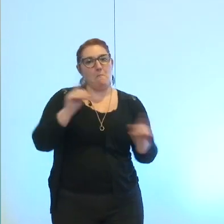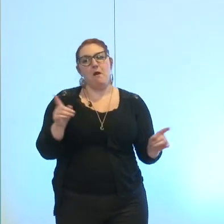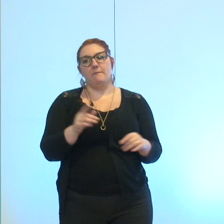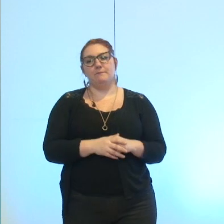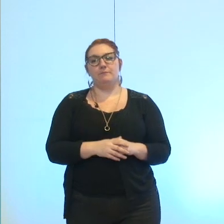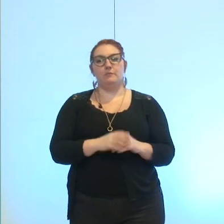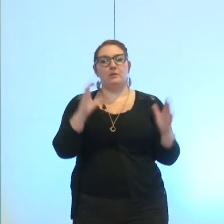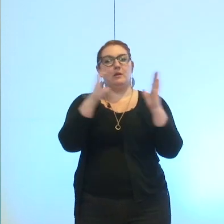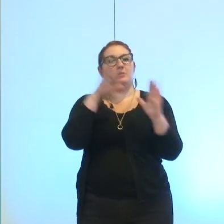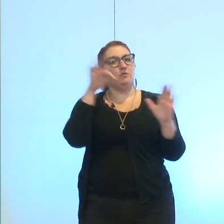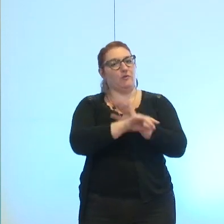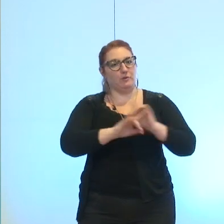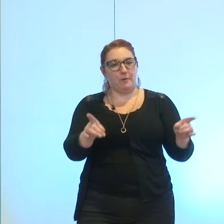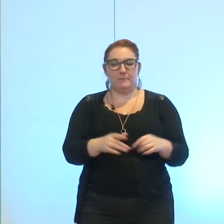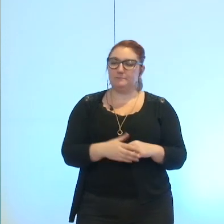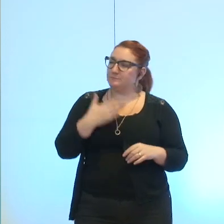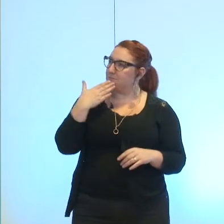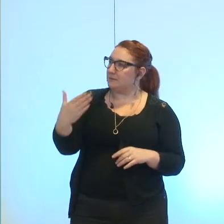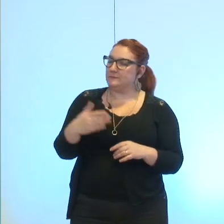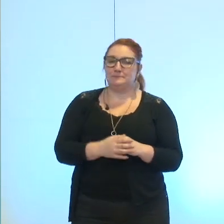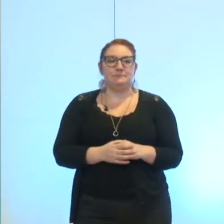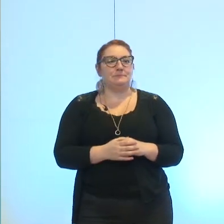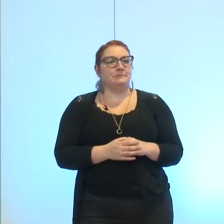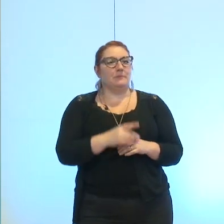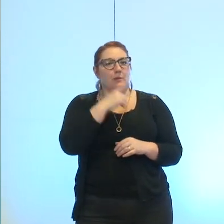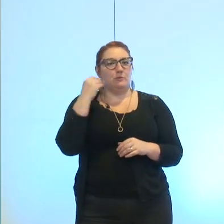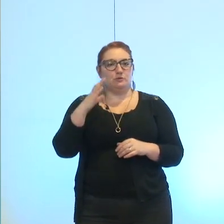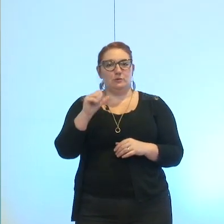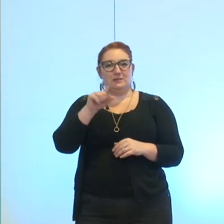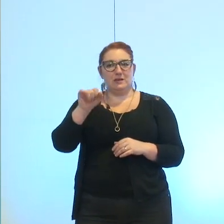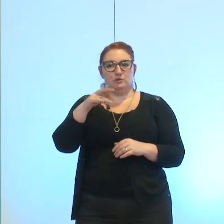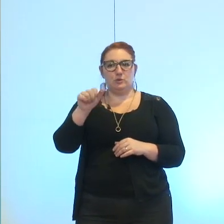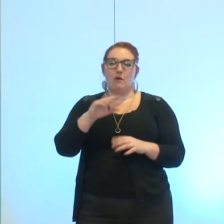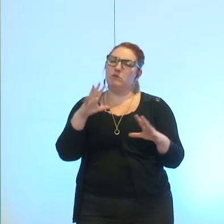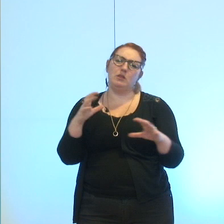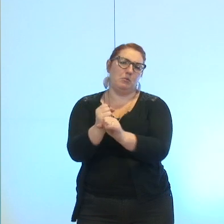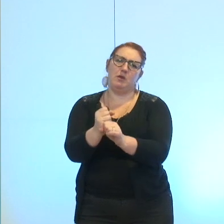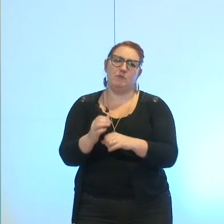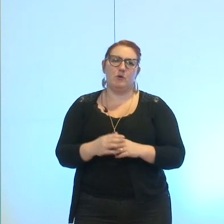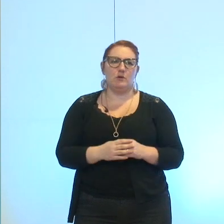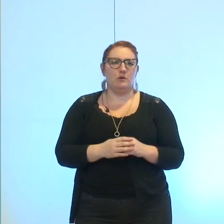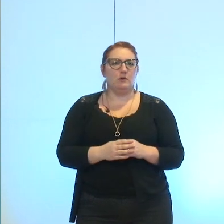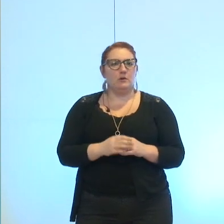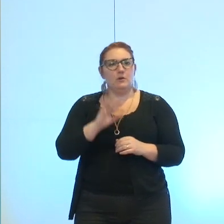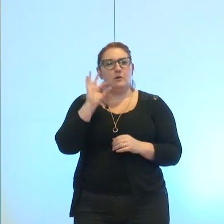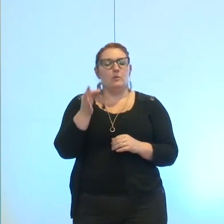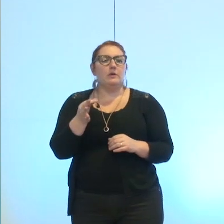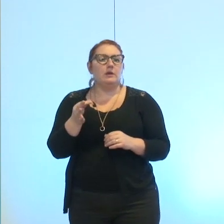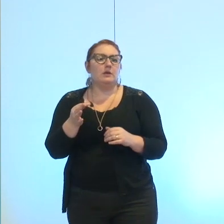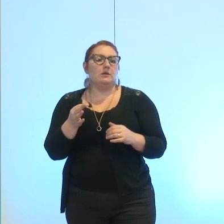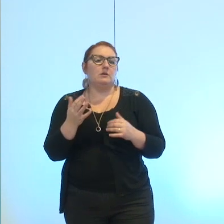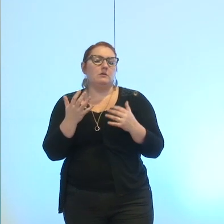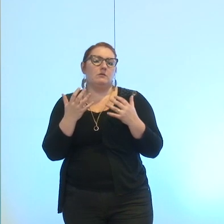délibération merci Monsieur casenav très brièvement oui simplement